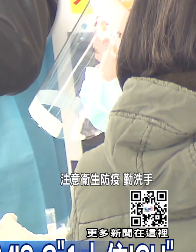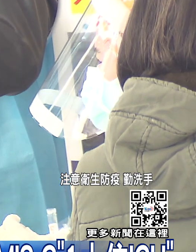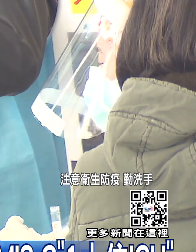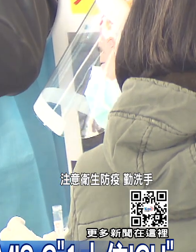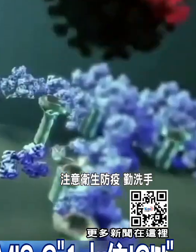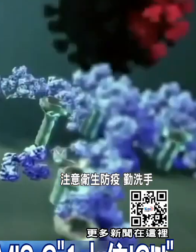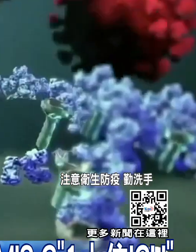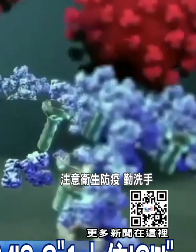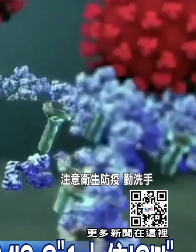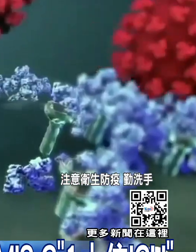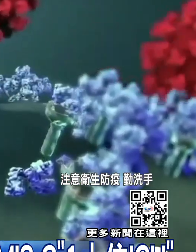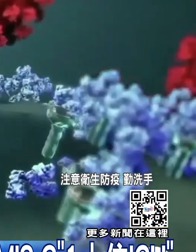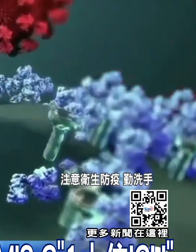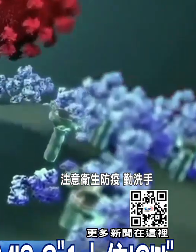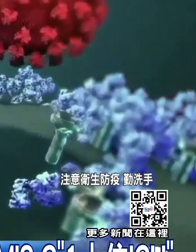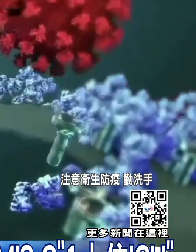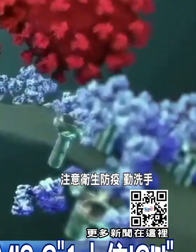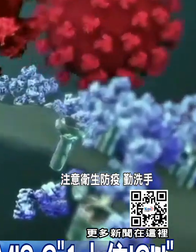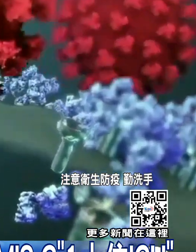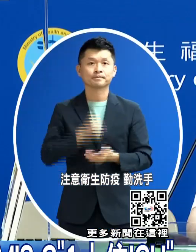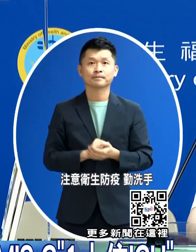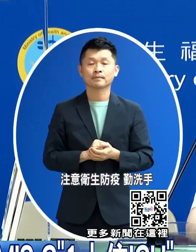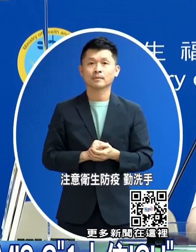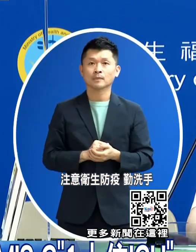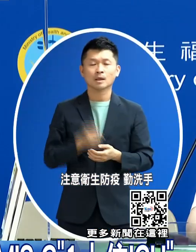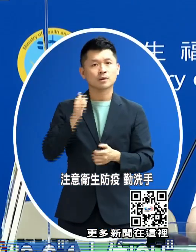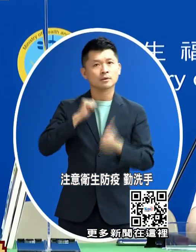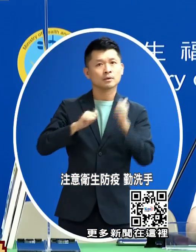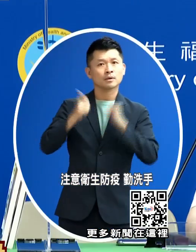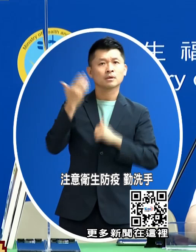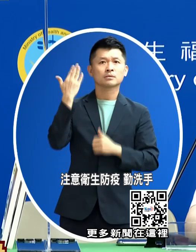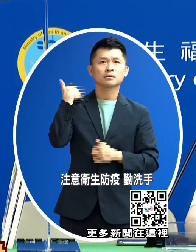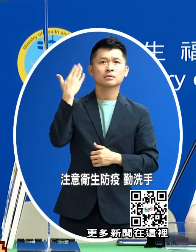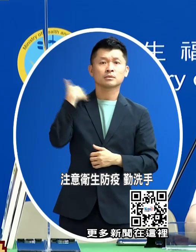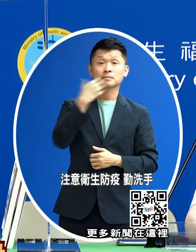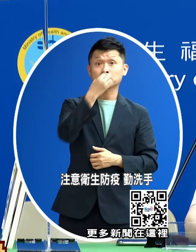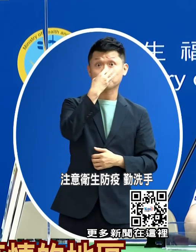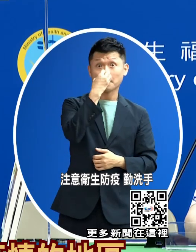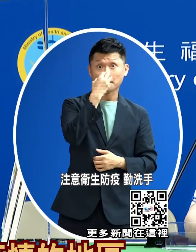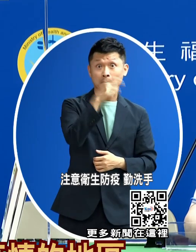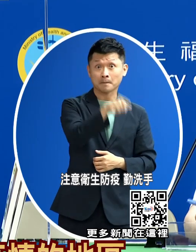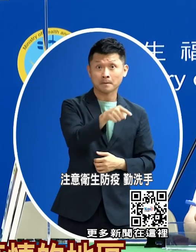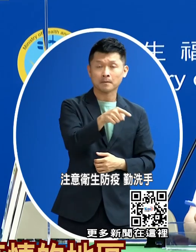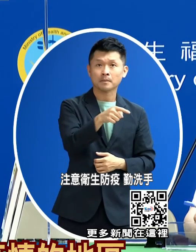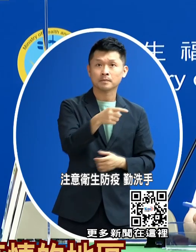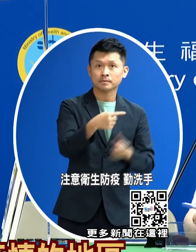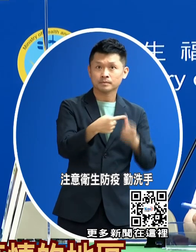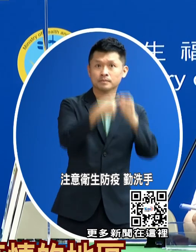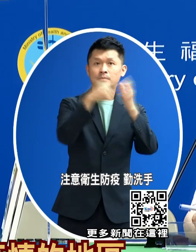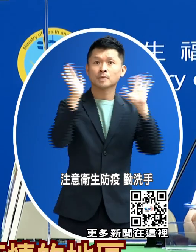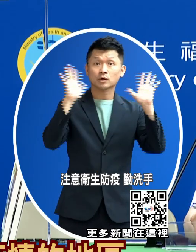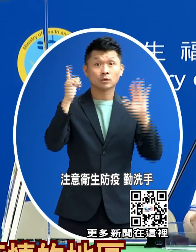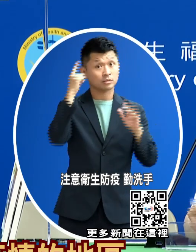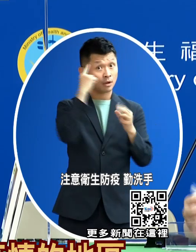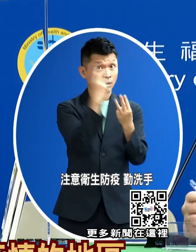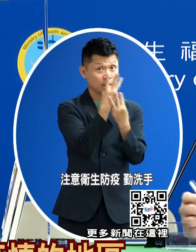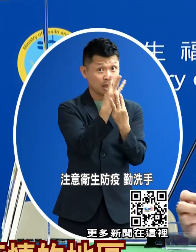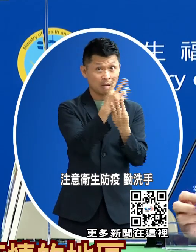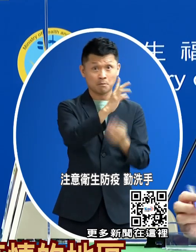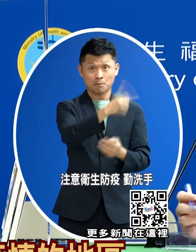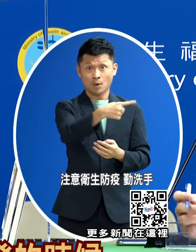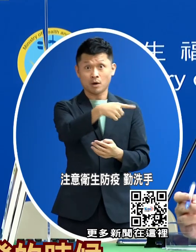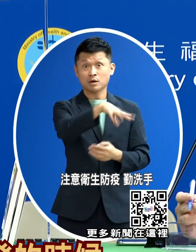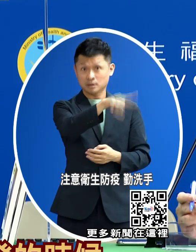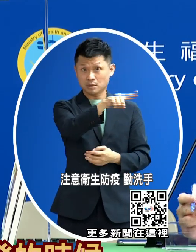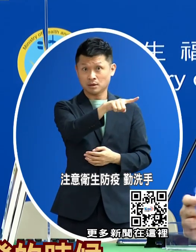株 BA.2.3.7 就是元凶。 香港那个时候是最早有出现说有儿童脑炎的这个疫情的地区